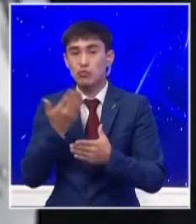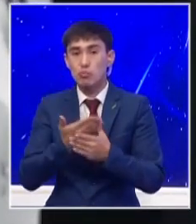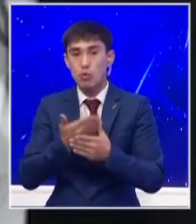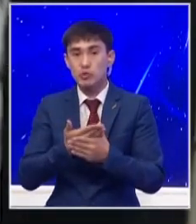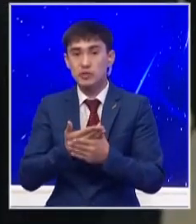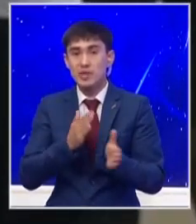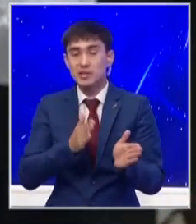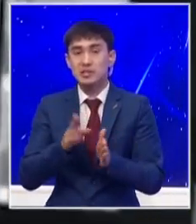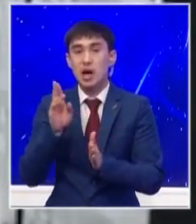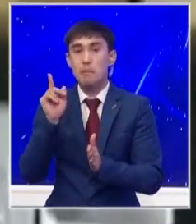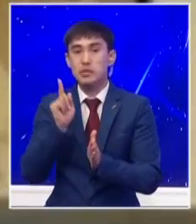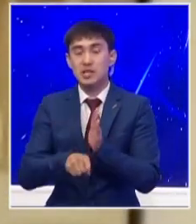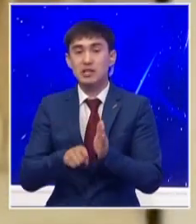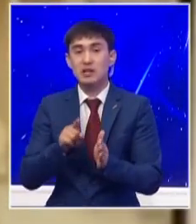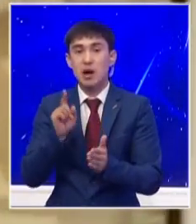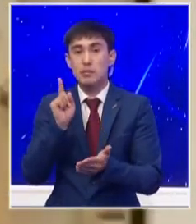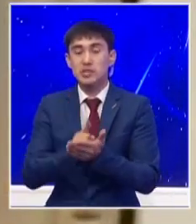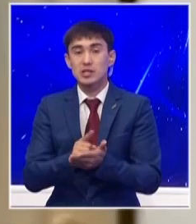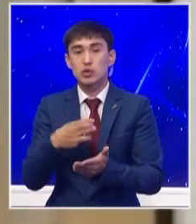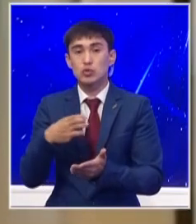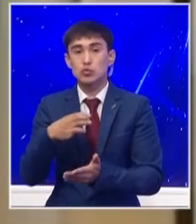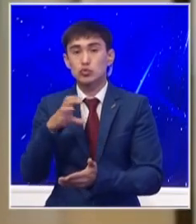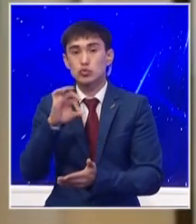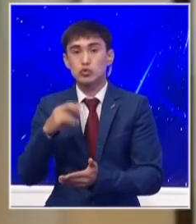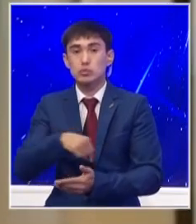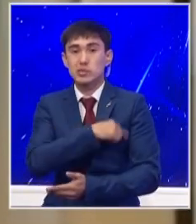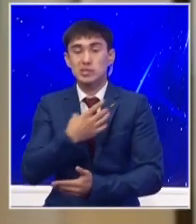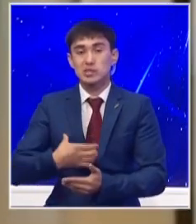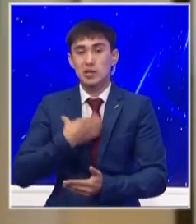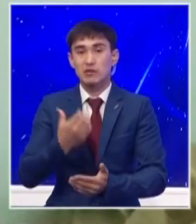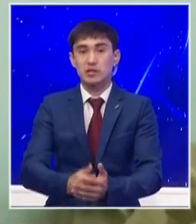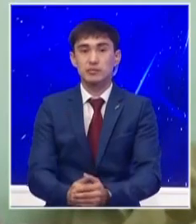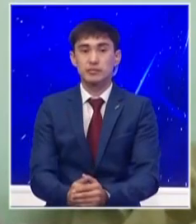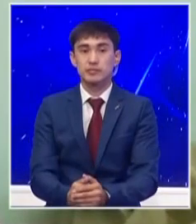рамках системы обязательного социального медицинского страхования.